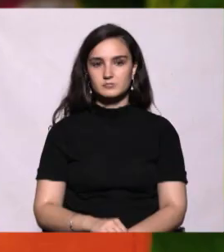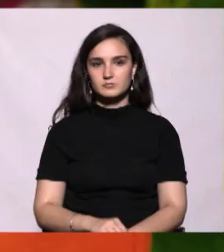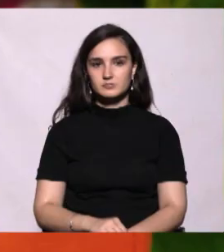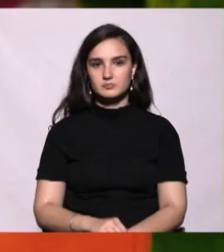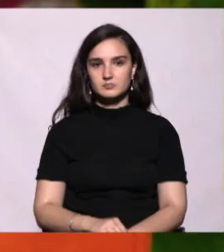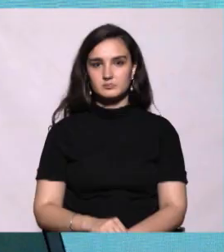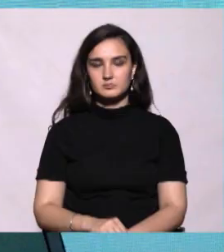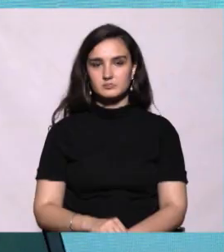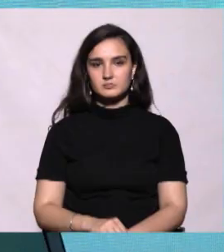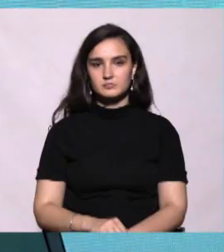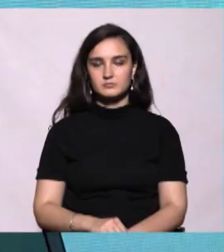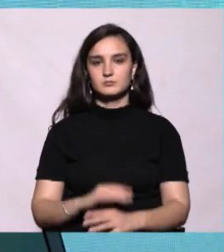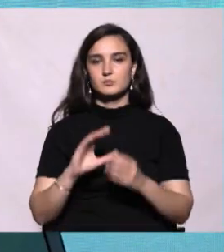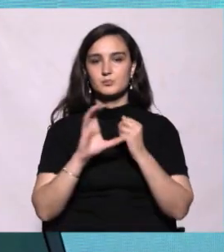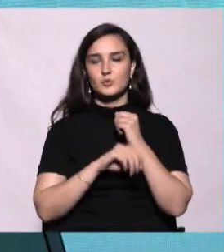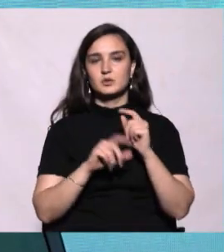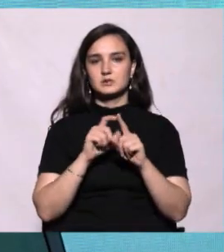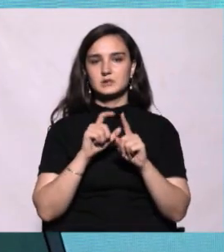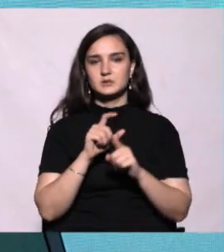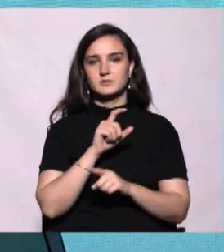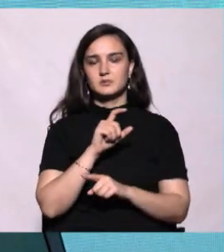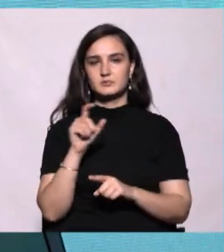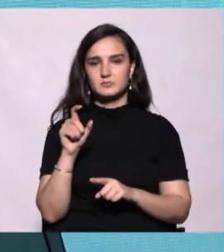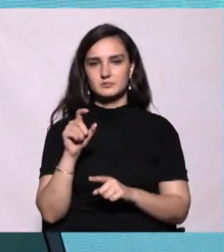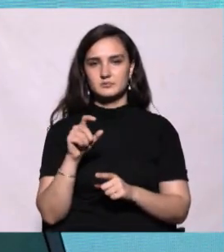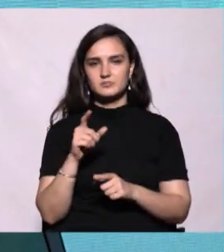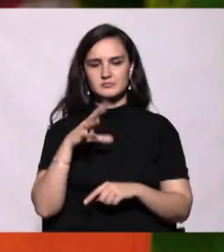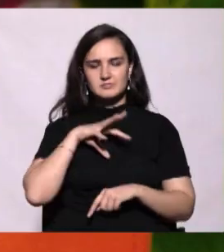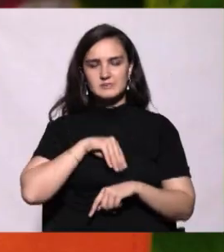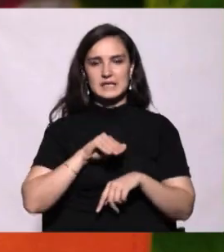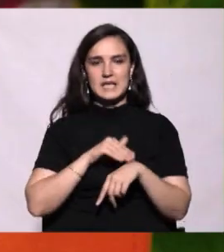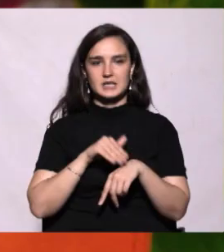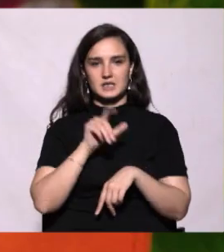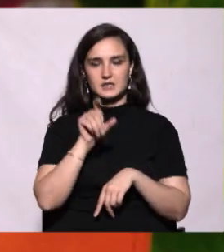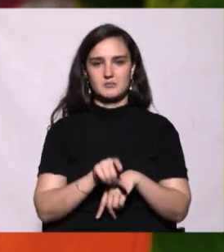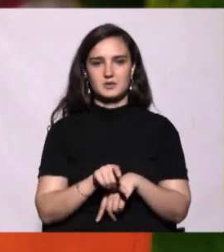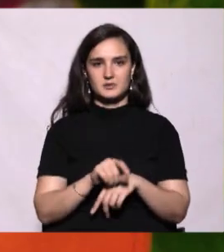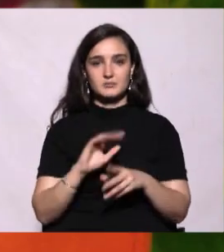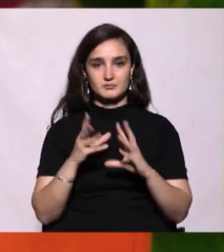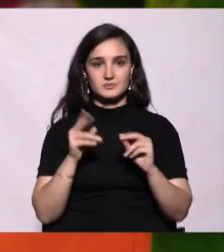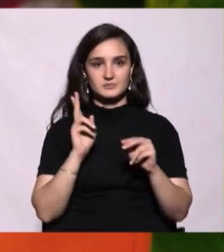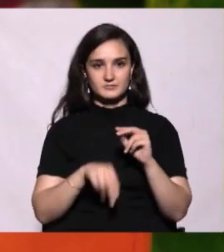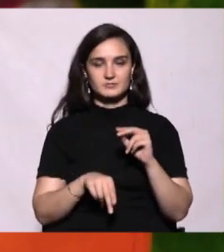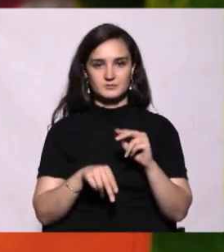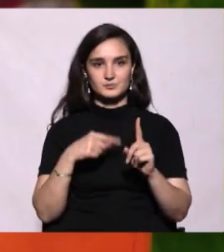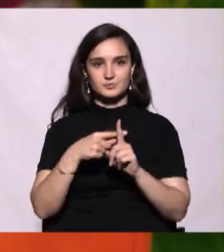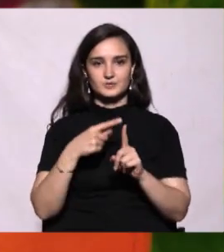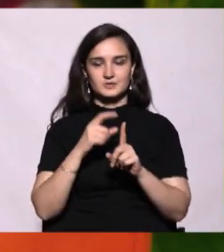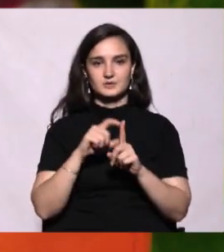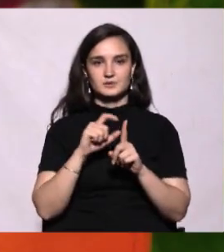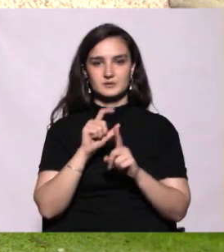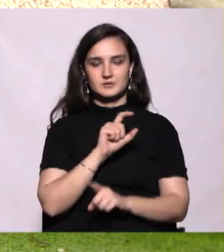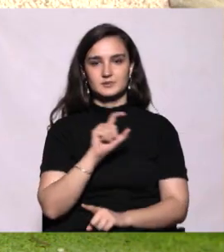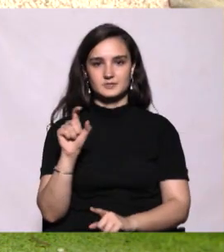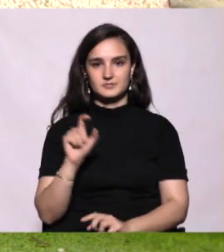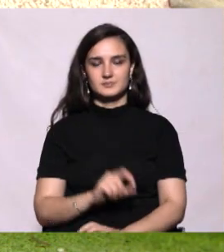ღირსეული, And the last word, benevolent. დიდსულოვანი, კეთილი. So we finished with like positive words, right? There's